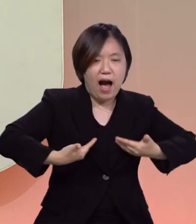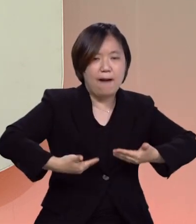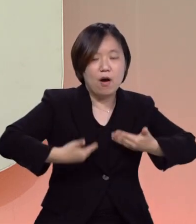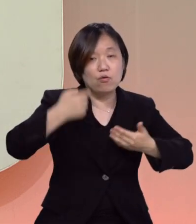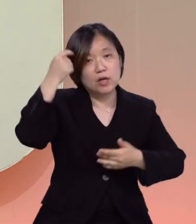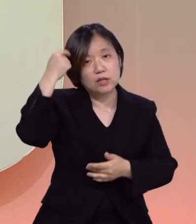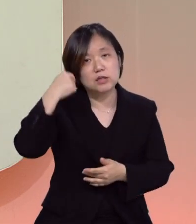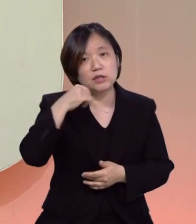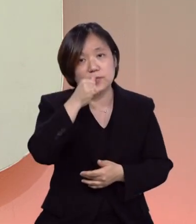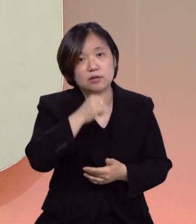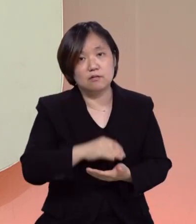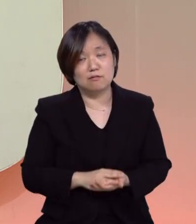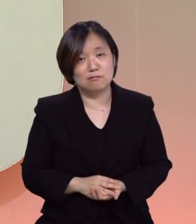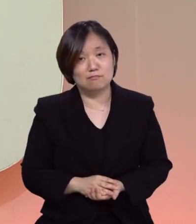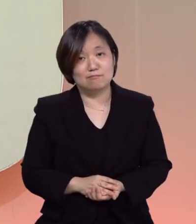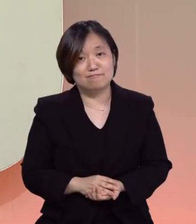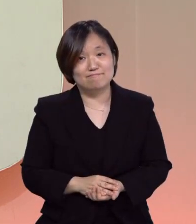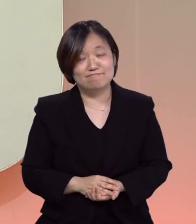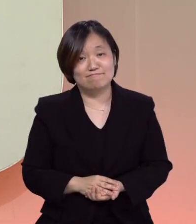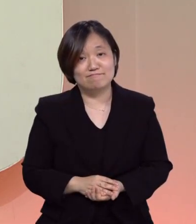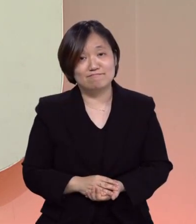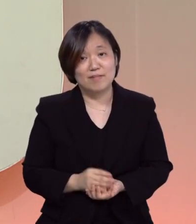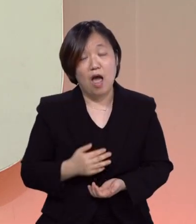원래 성철 스님이 일주일은